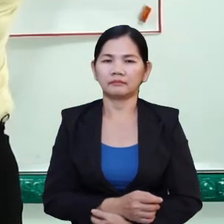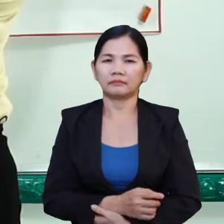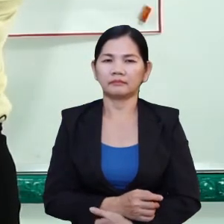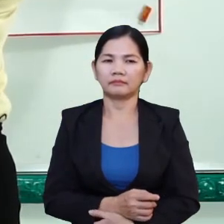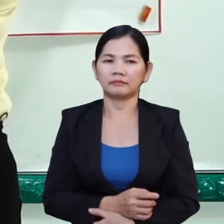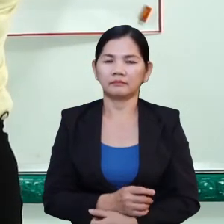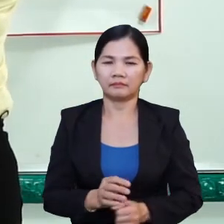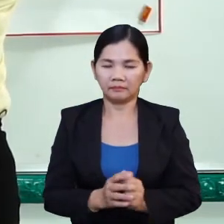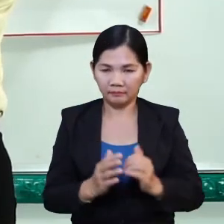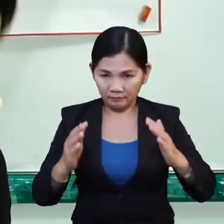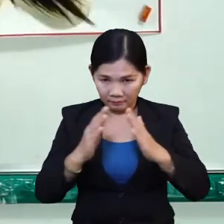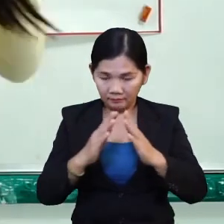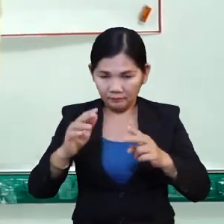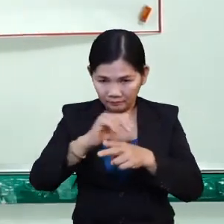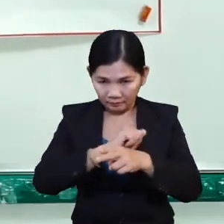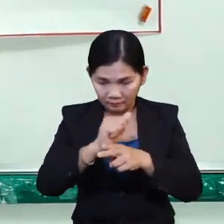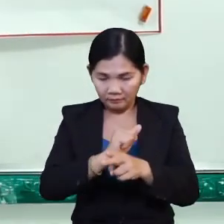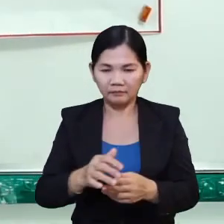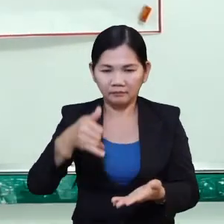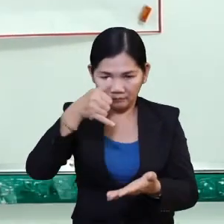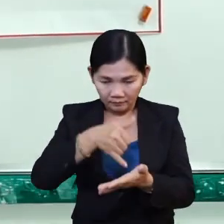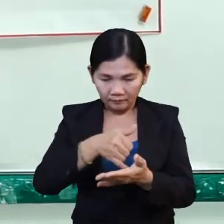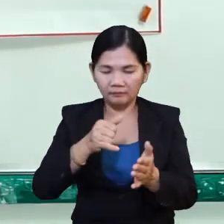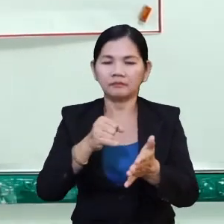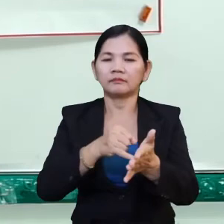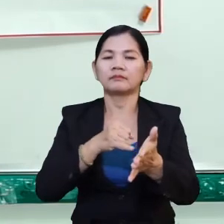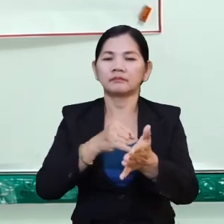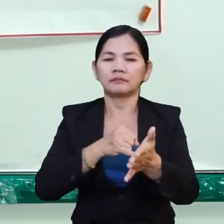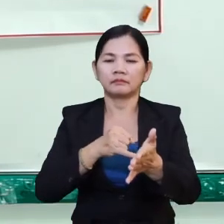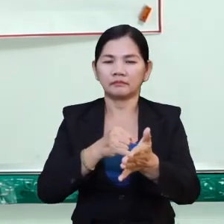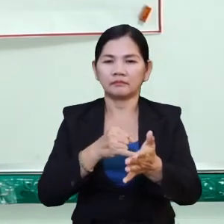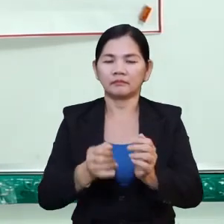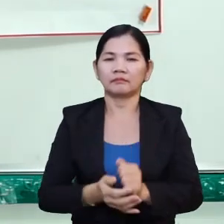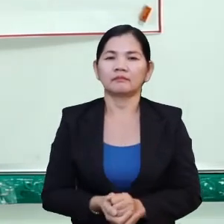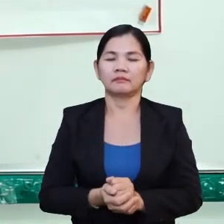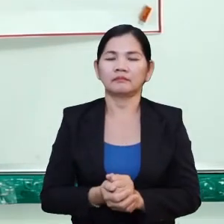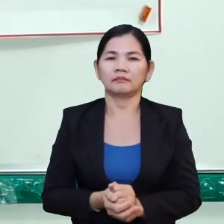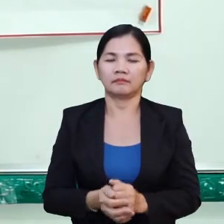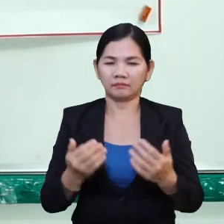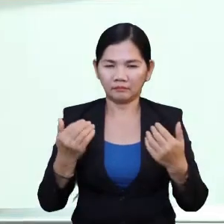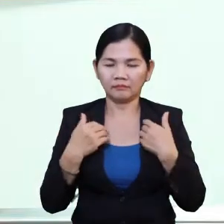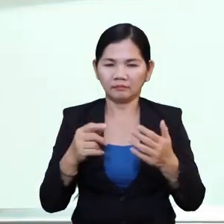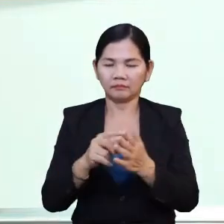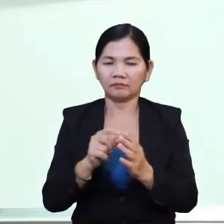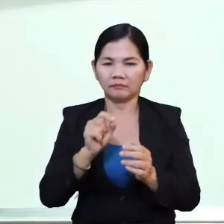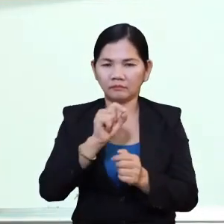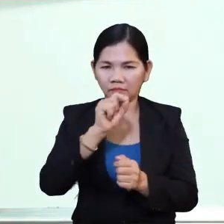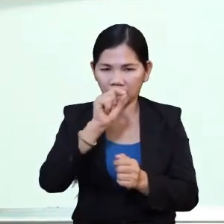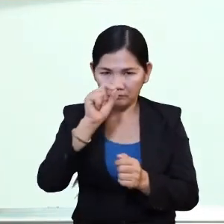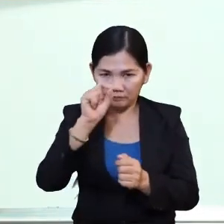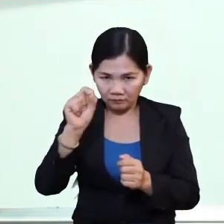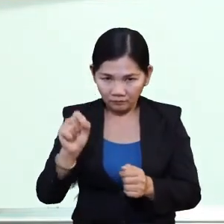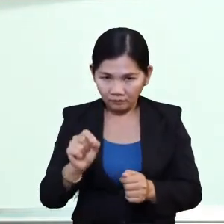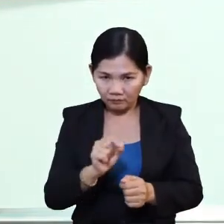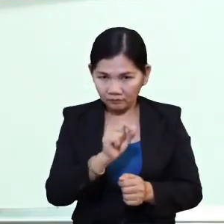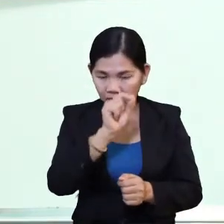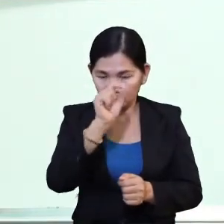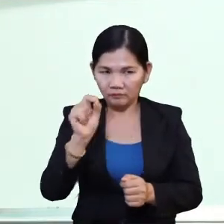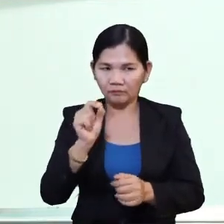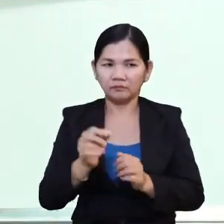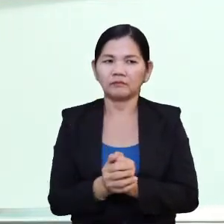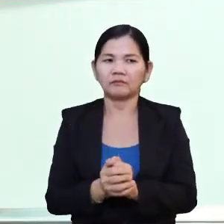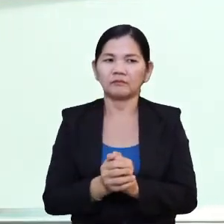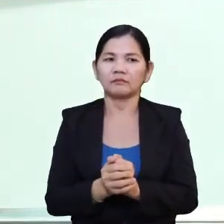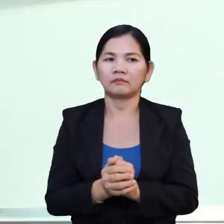ចាអញ្ចឹងកិច្ចការផ្ទះរបស់អ្នកគ្រូថ្ងៃនេះគឺងាយងាយកូនណាអញ្ចឹងឲ្យកូនគូរង្វង់ចាអញ្ចឹងគូ